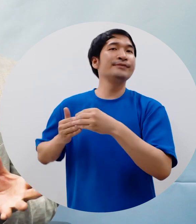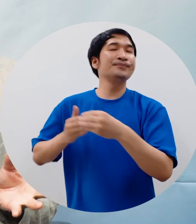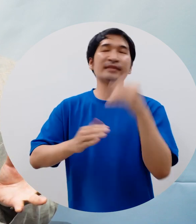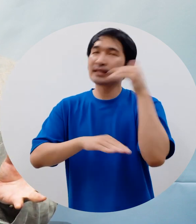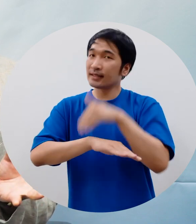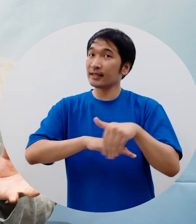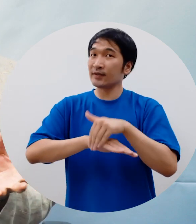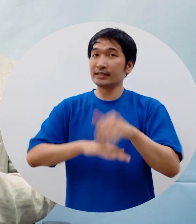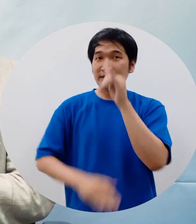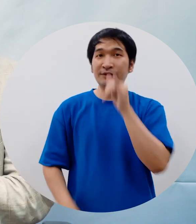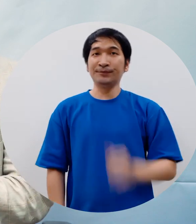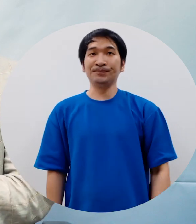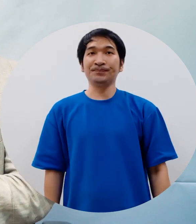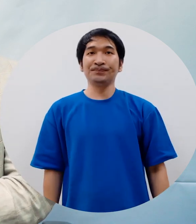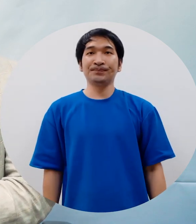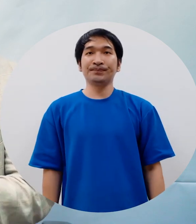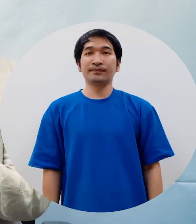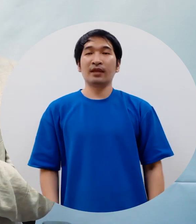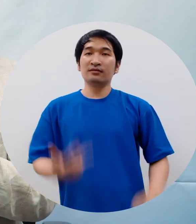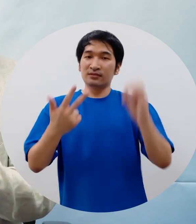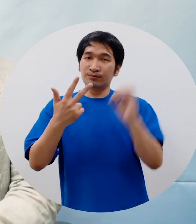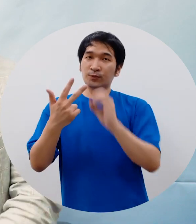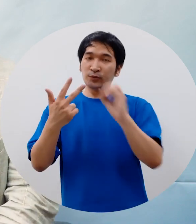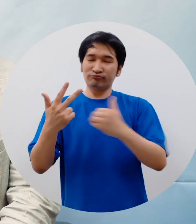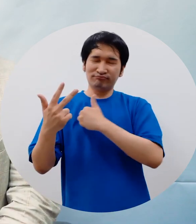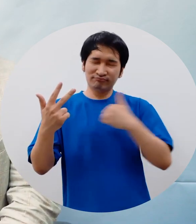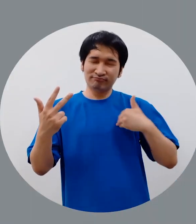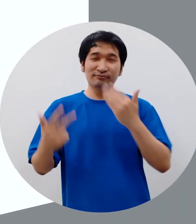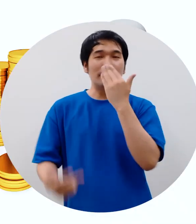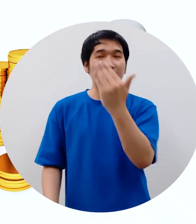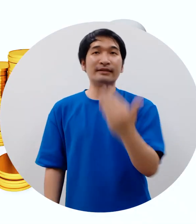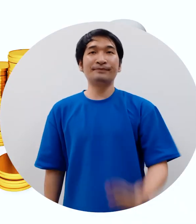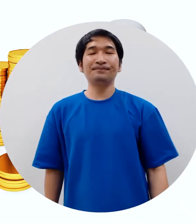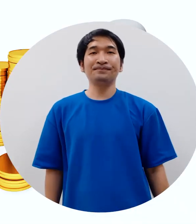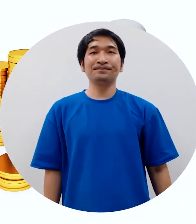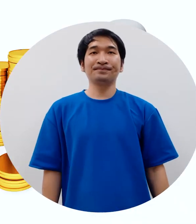해서 이끌어 나갈 계획이에요. 7%는 충분히 가능합니다.